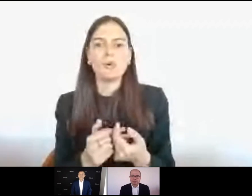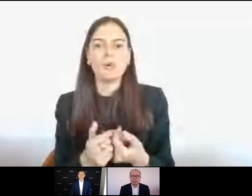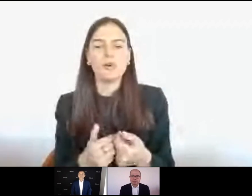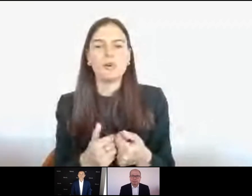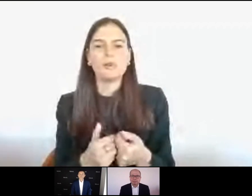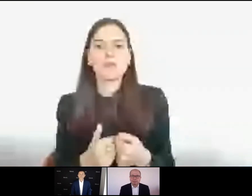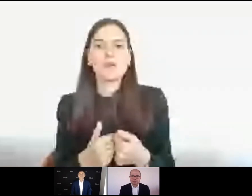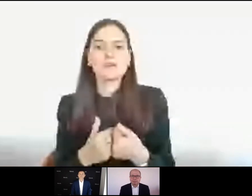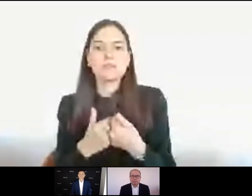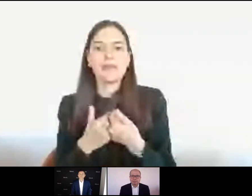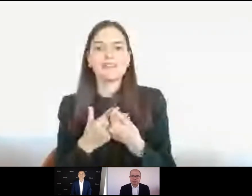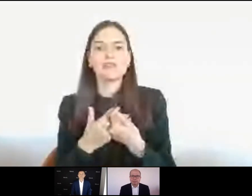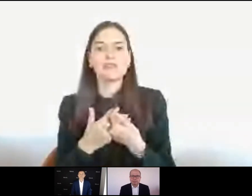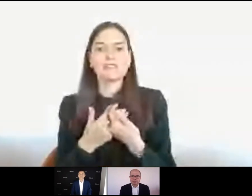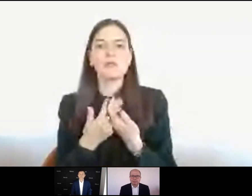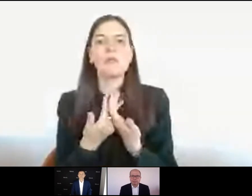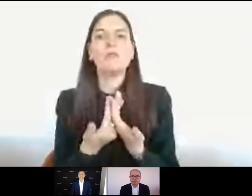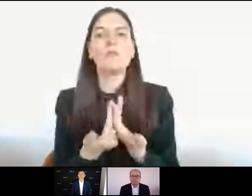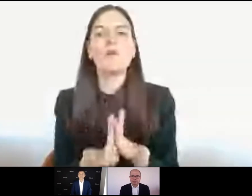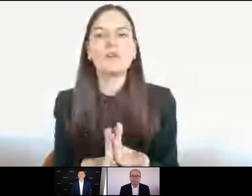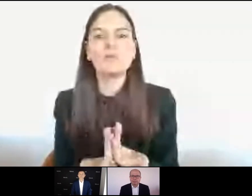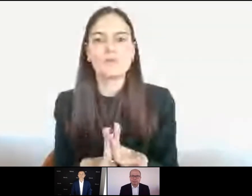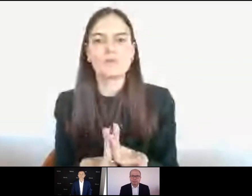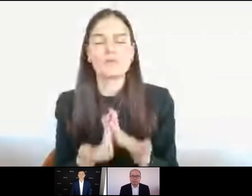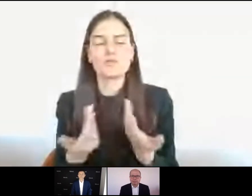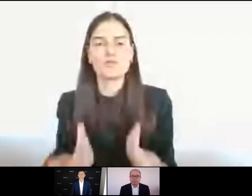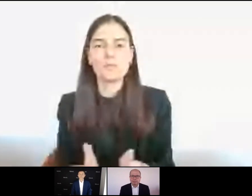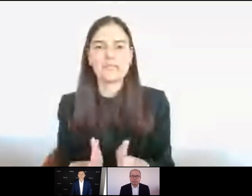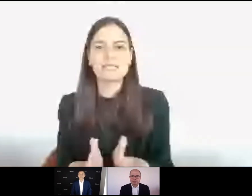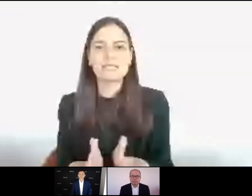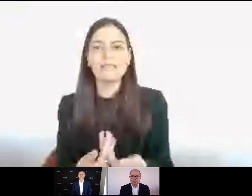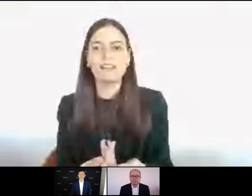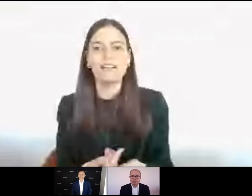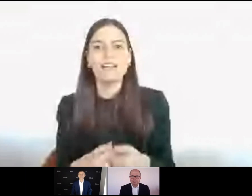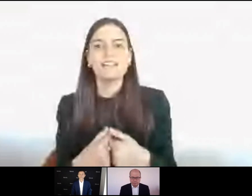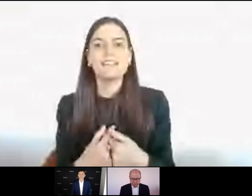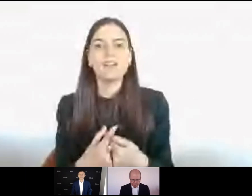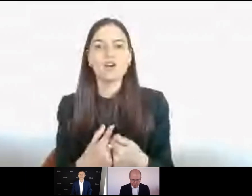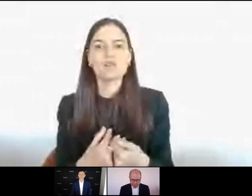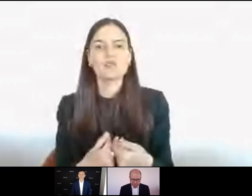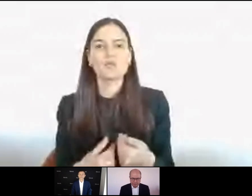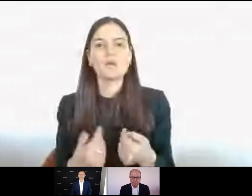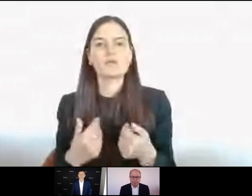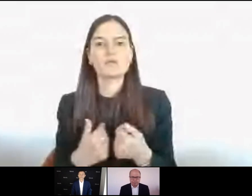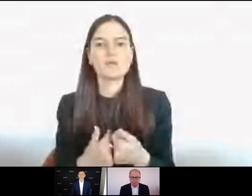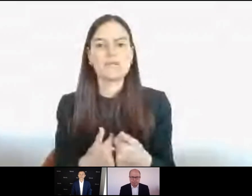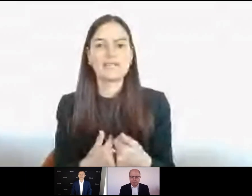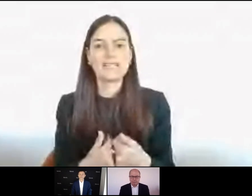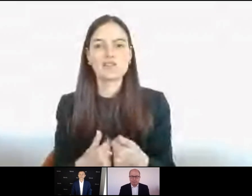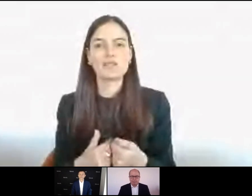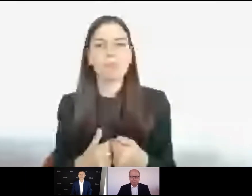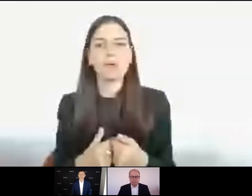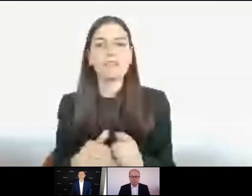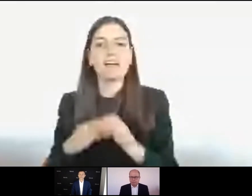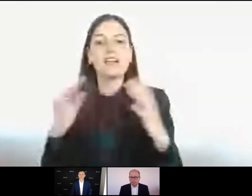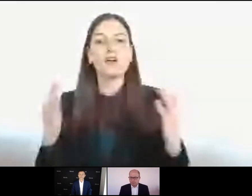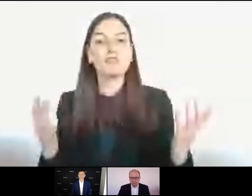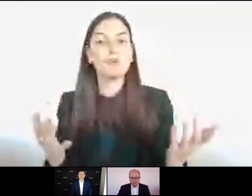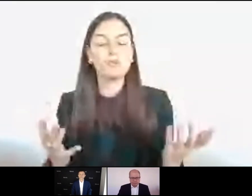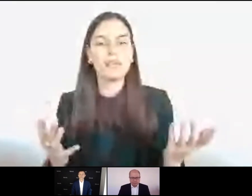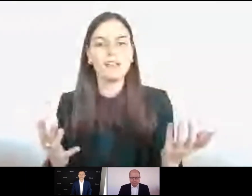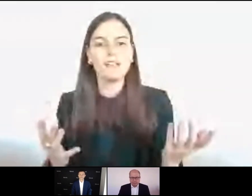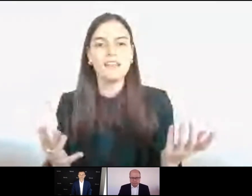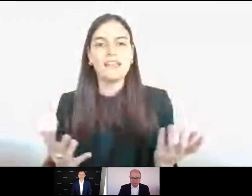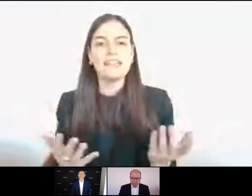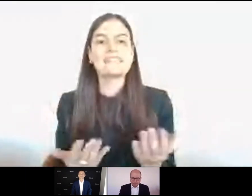de transmettre de façon moins coûteuse. Je m'explique. Dès lors que je suis en société, je vais prendre la valeur